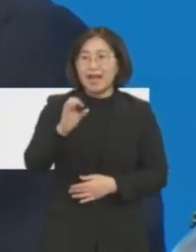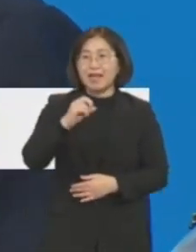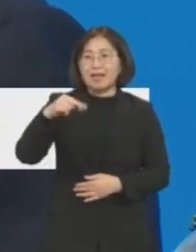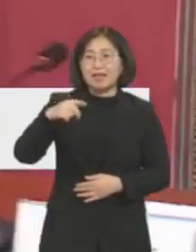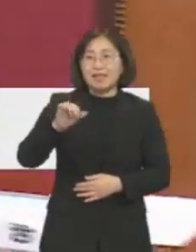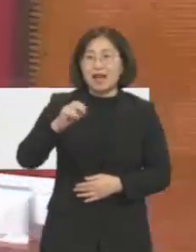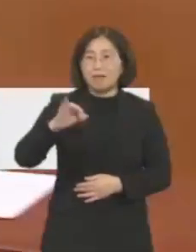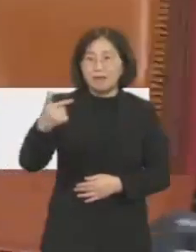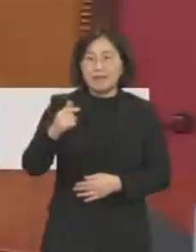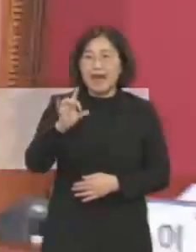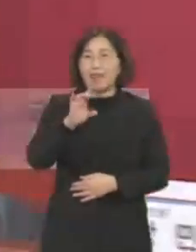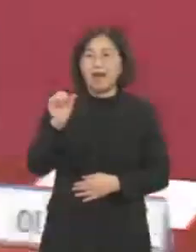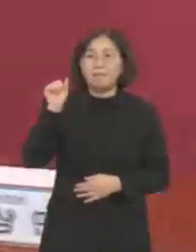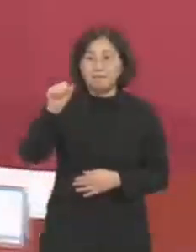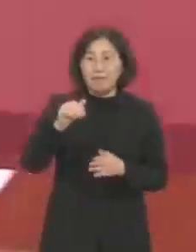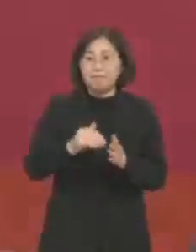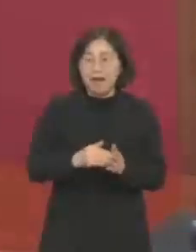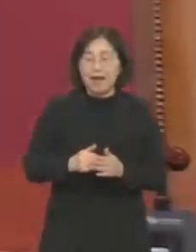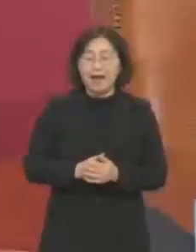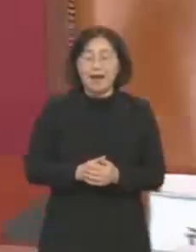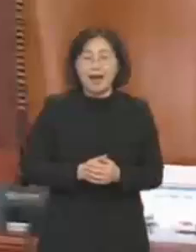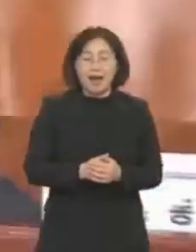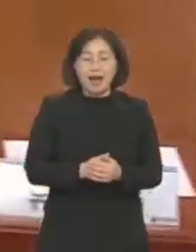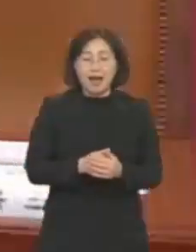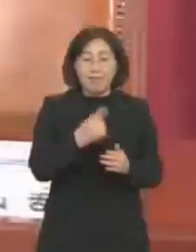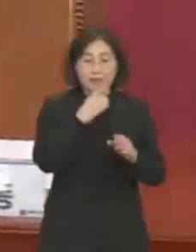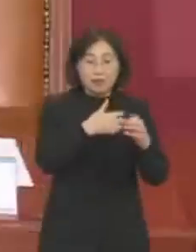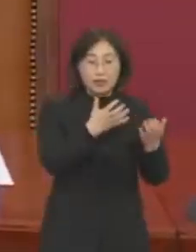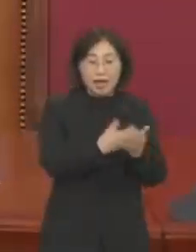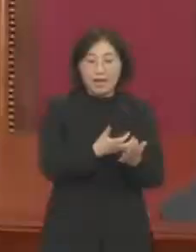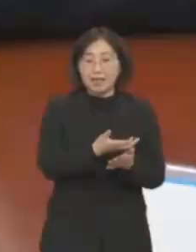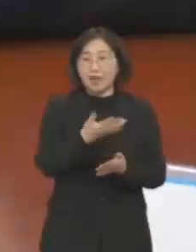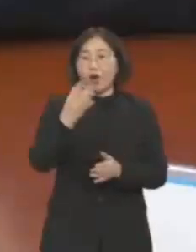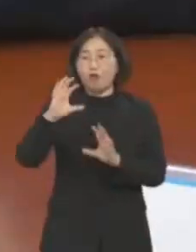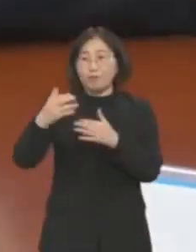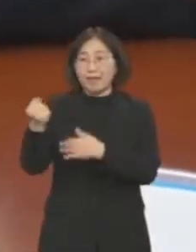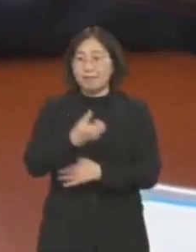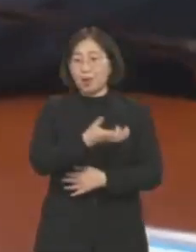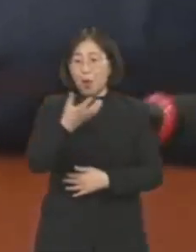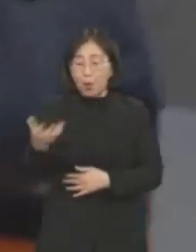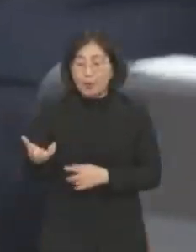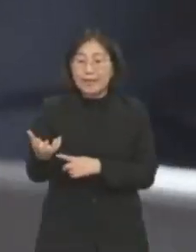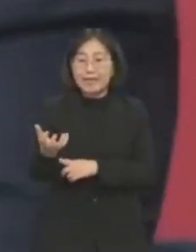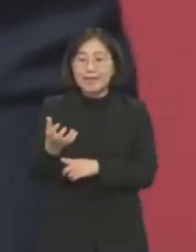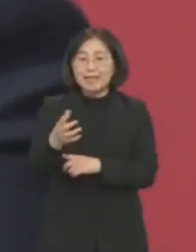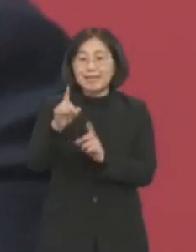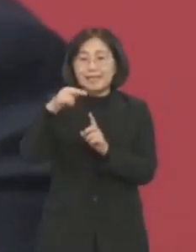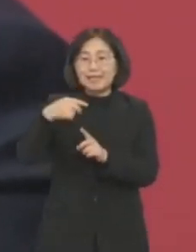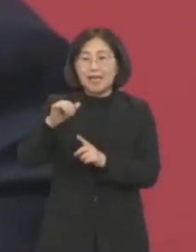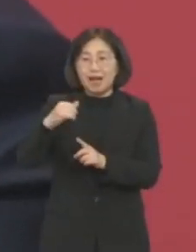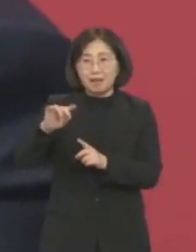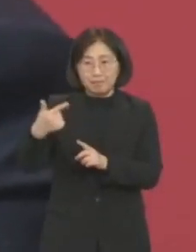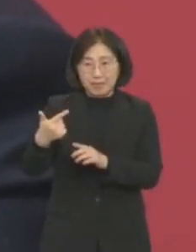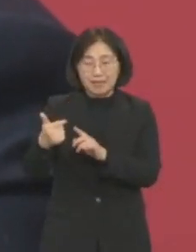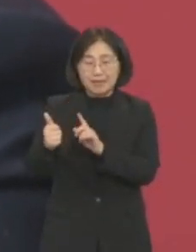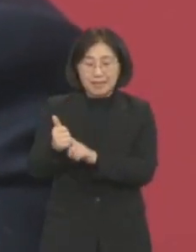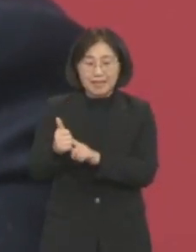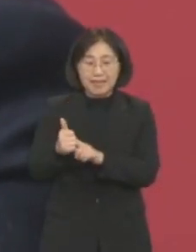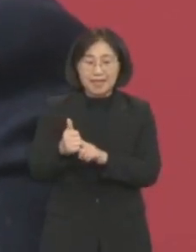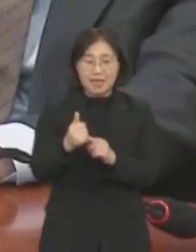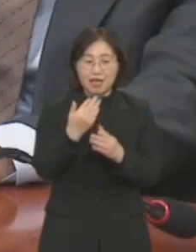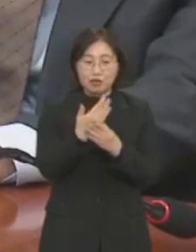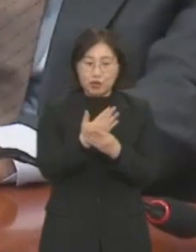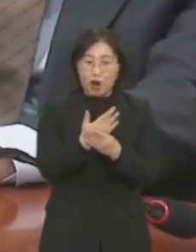마쳤습니다. 특히 더불어민주당에서 당을 옮긴 이상민 의원의 경우 공천이 유력한데 민주당 텃밭인